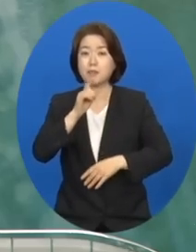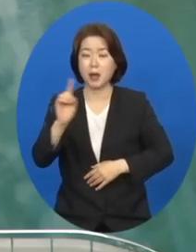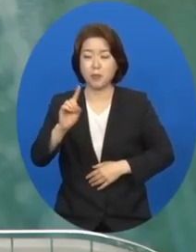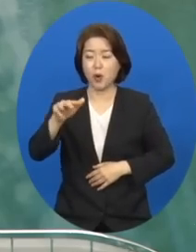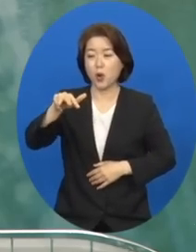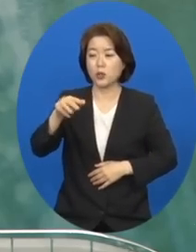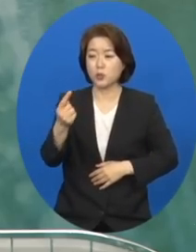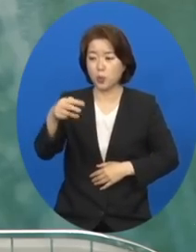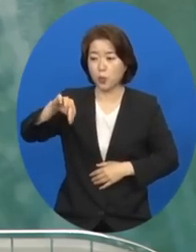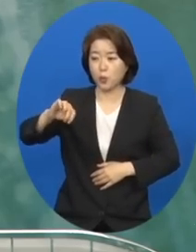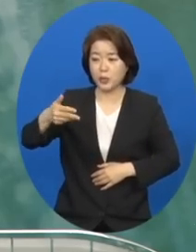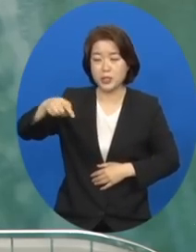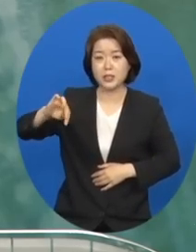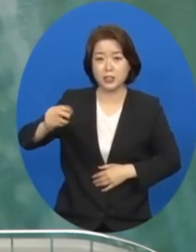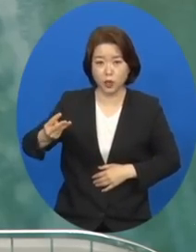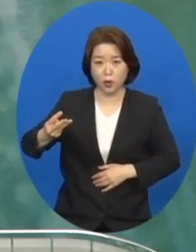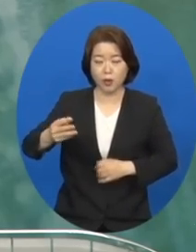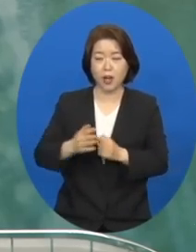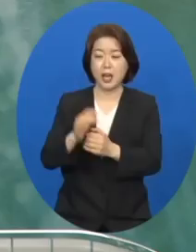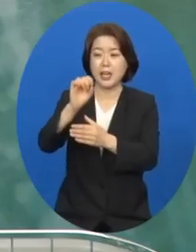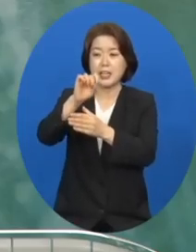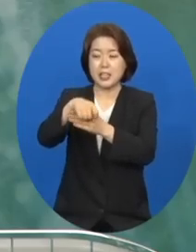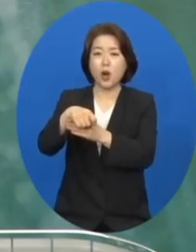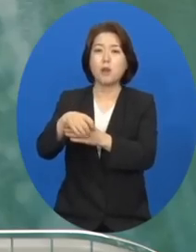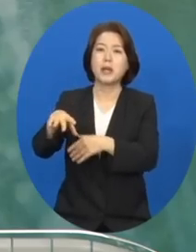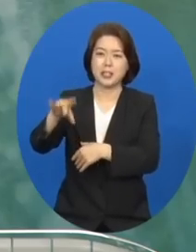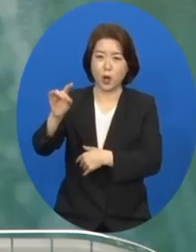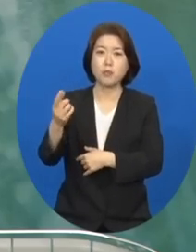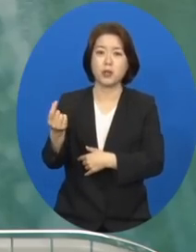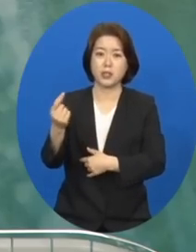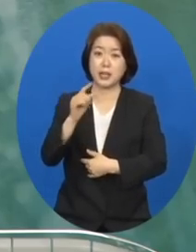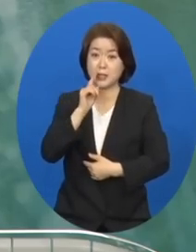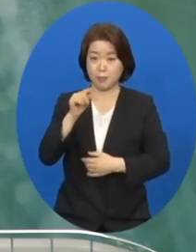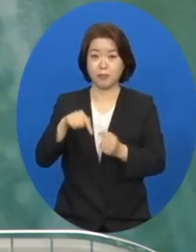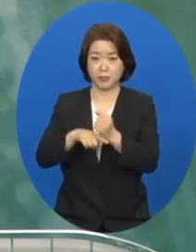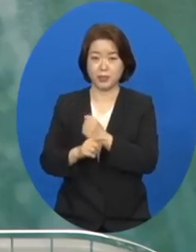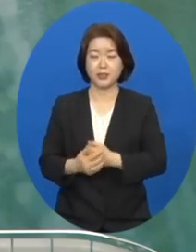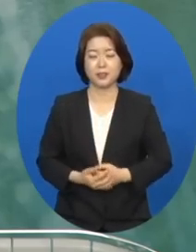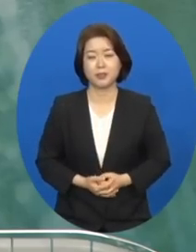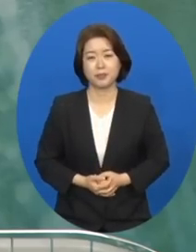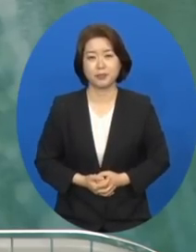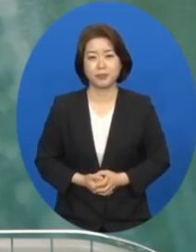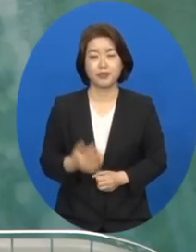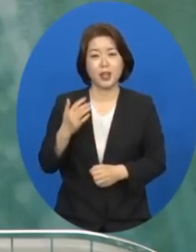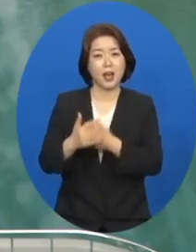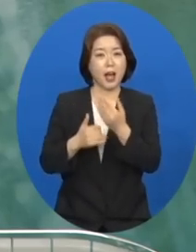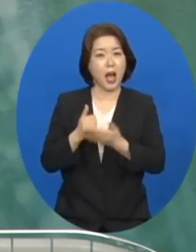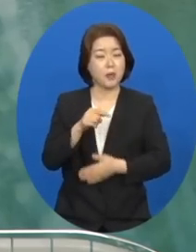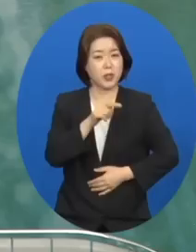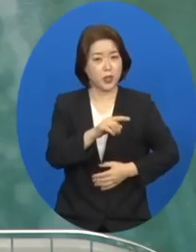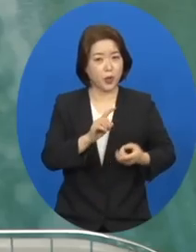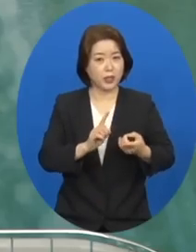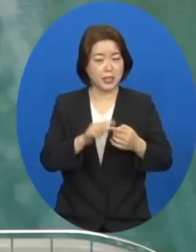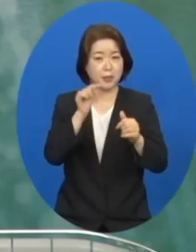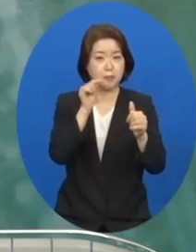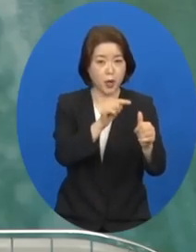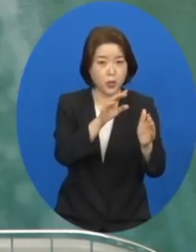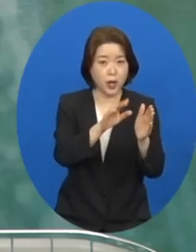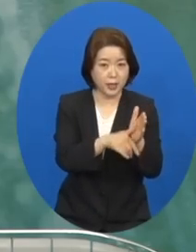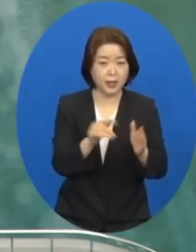첫번째 것이라는 2초 실 절에 라는 의미가 또한 있습니다 하나님께서 이것을 명령하신 때가